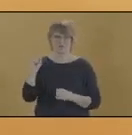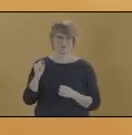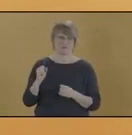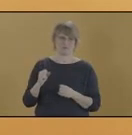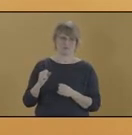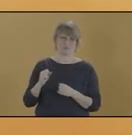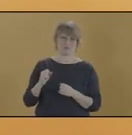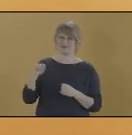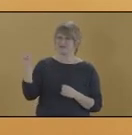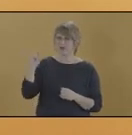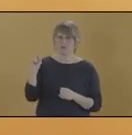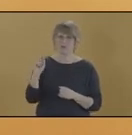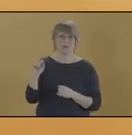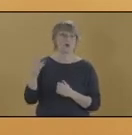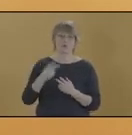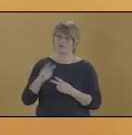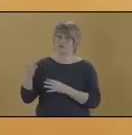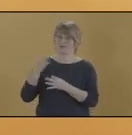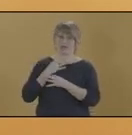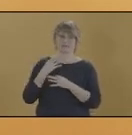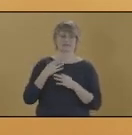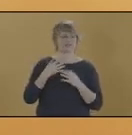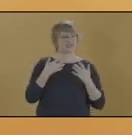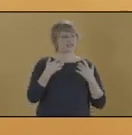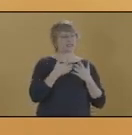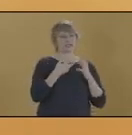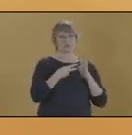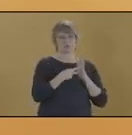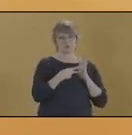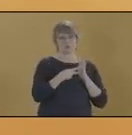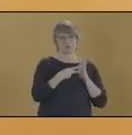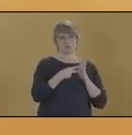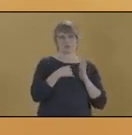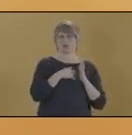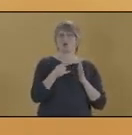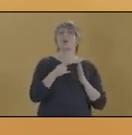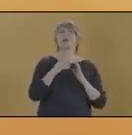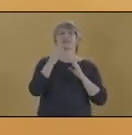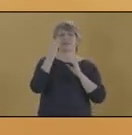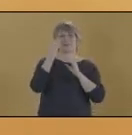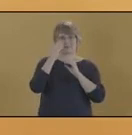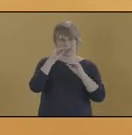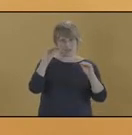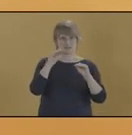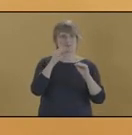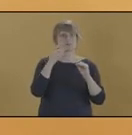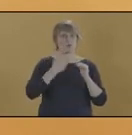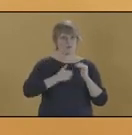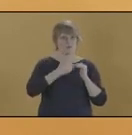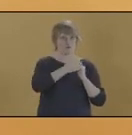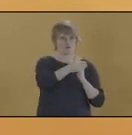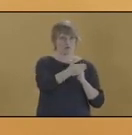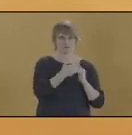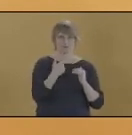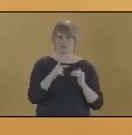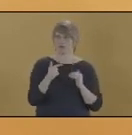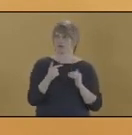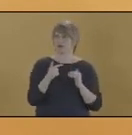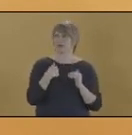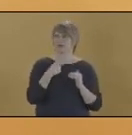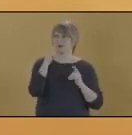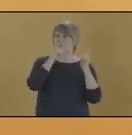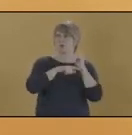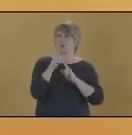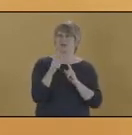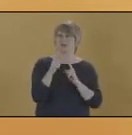bisschen zurückschauen mit dem Krieg in Syrien, der war zwar sehr oft in den Nachrichten, aber irgendwann wussten die Leute gar nicht mehr, warum